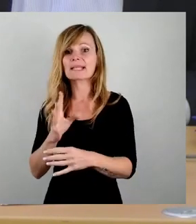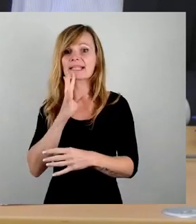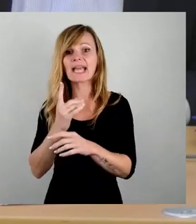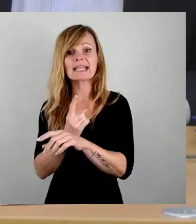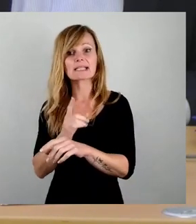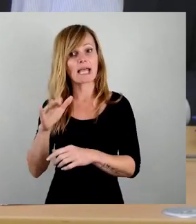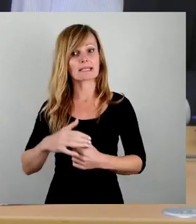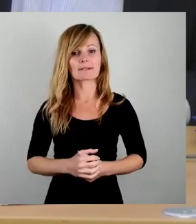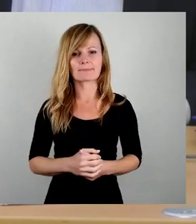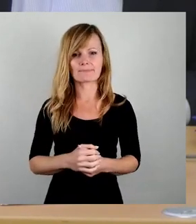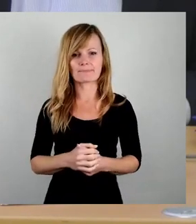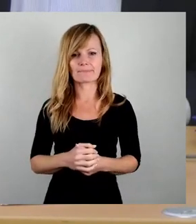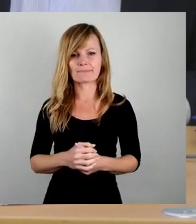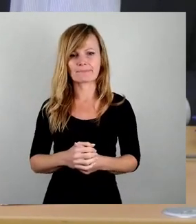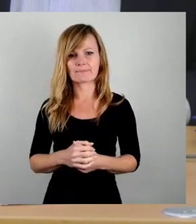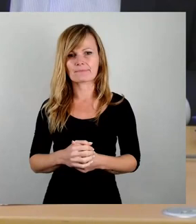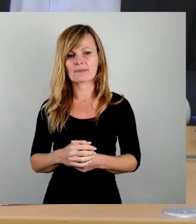die einreichende Fraktion.